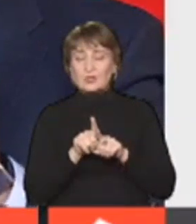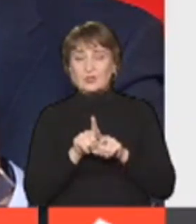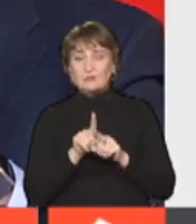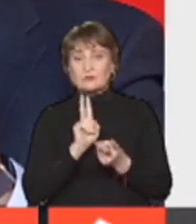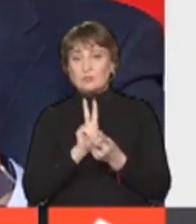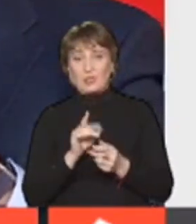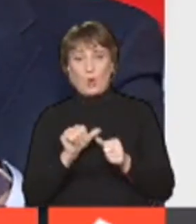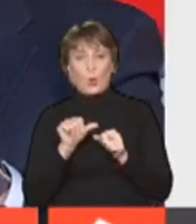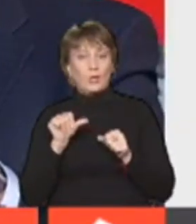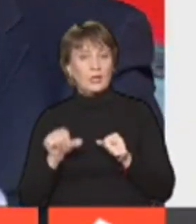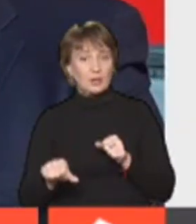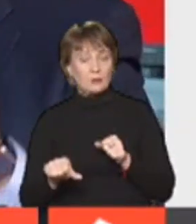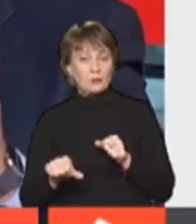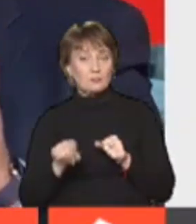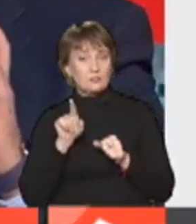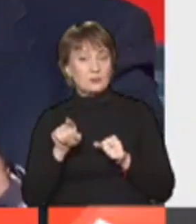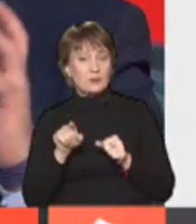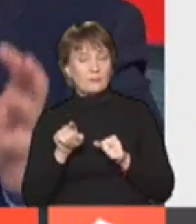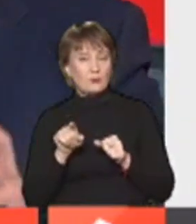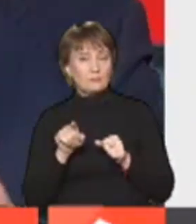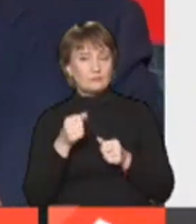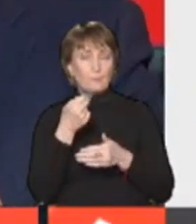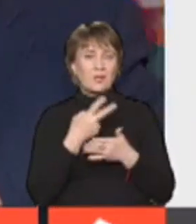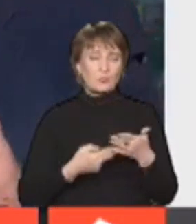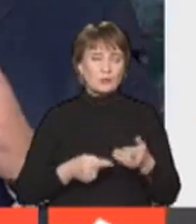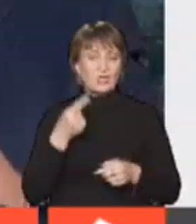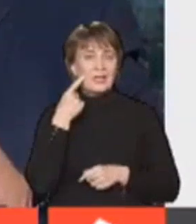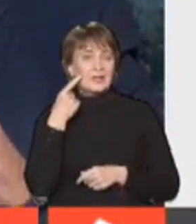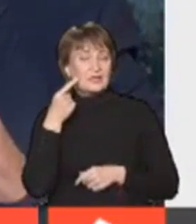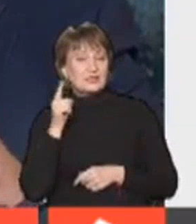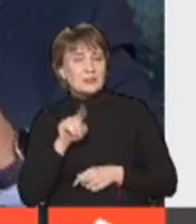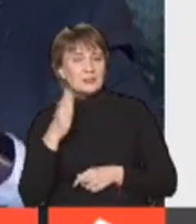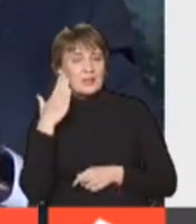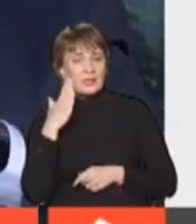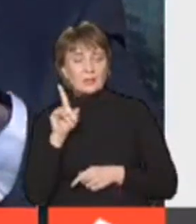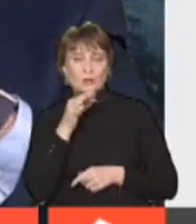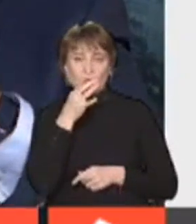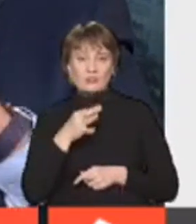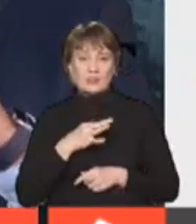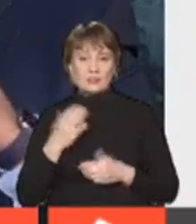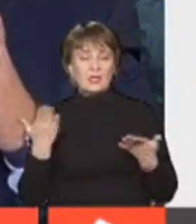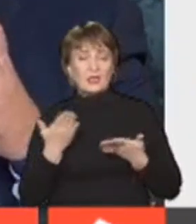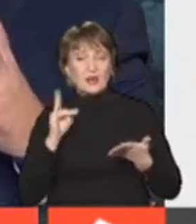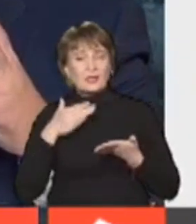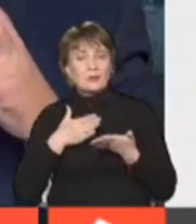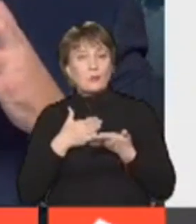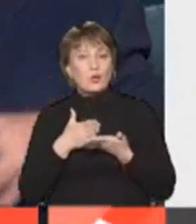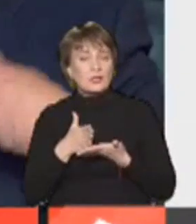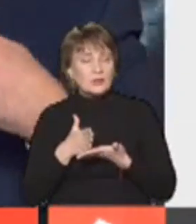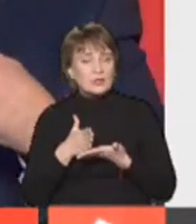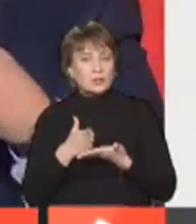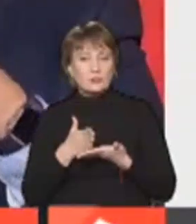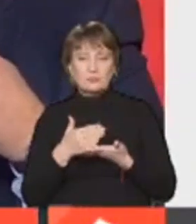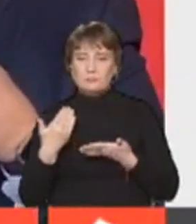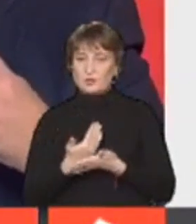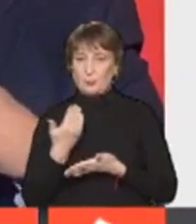окрім того припущення чи знань, які ви нам тільки що сказали, чи є якийсь політичний тут збіг,